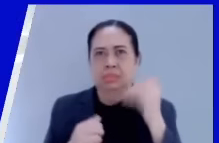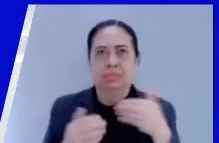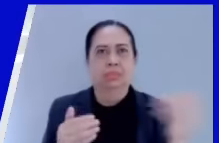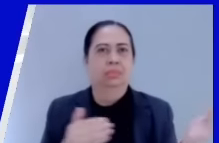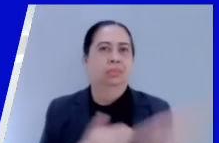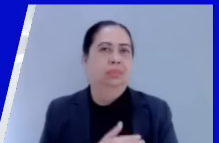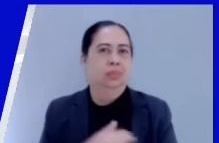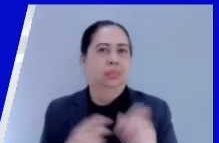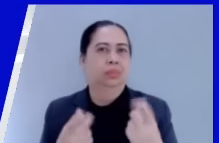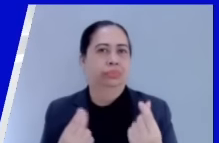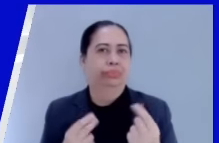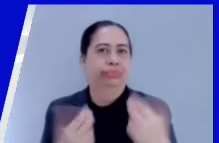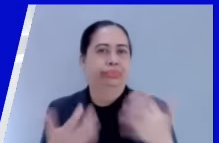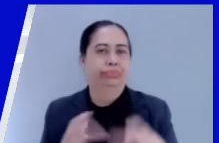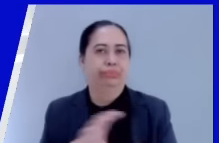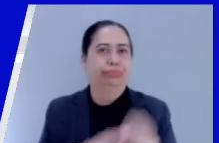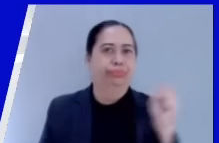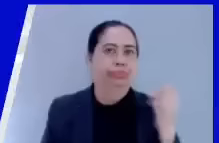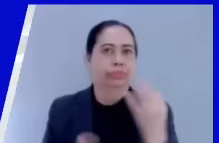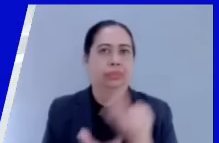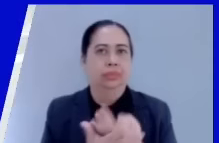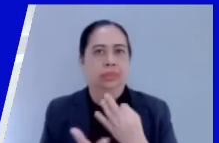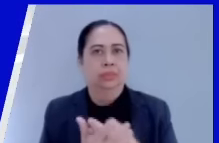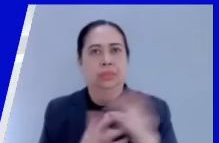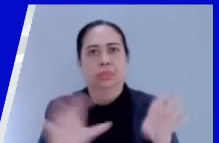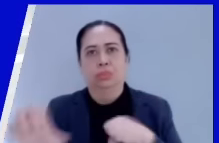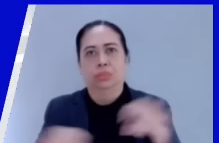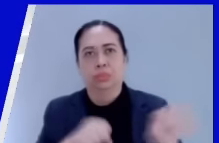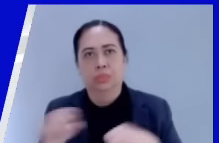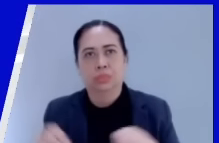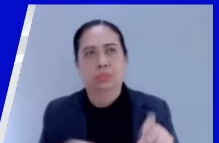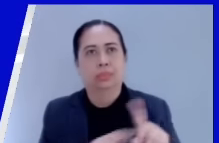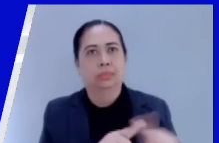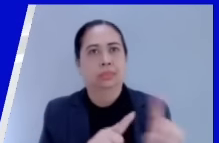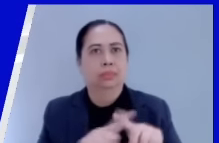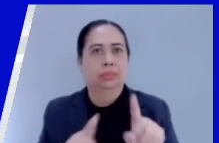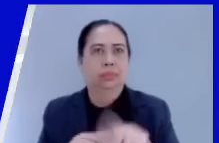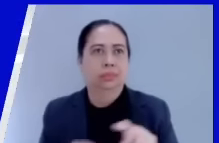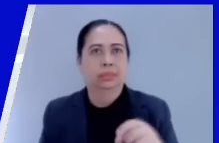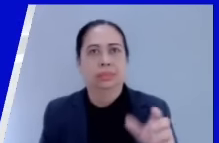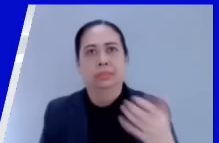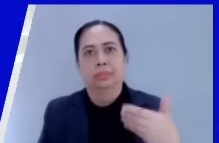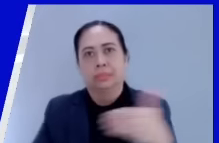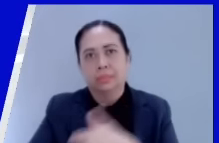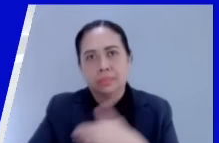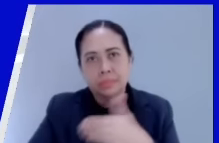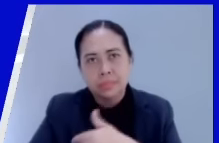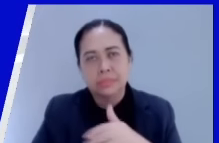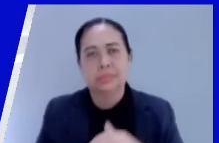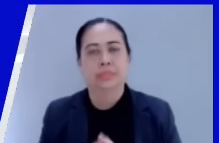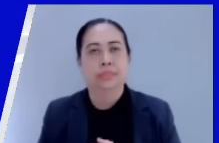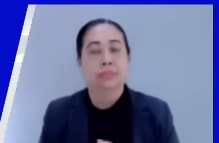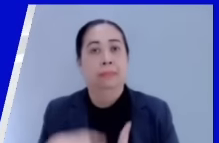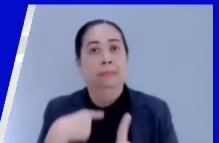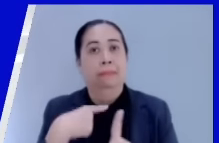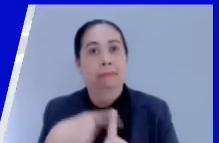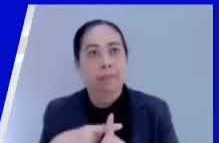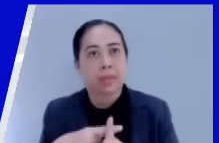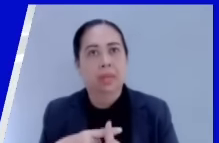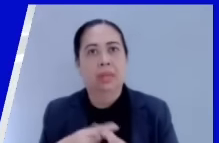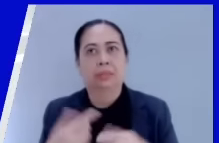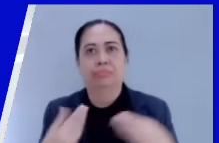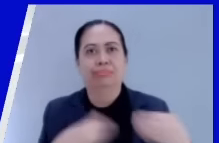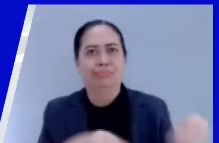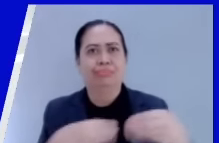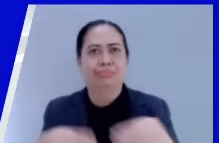na nila no, by withdrawing their cash in different banks plus disposing several